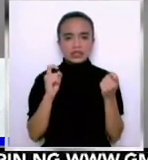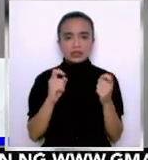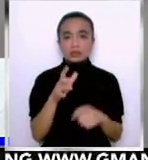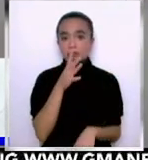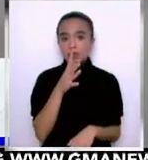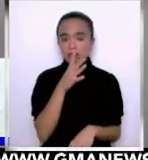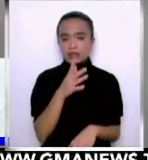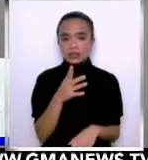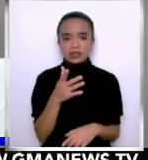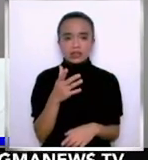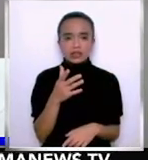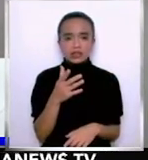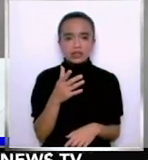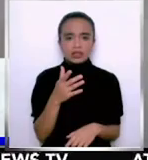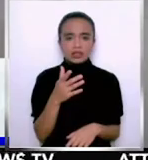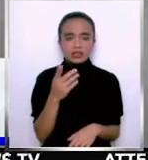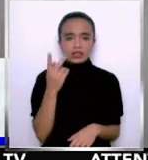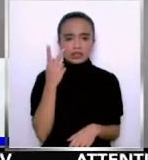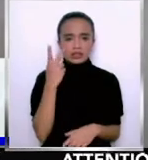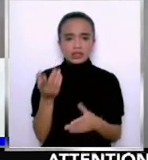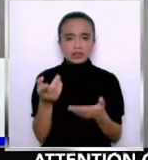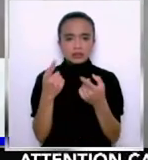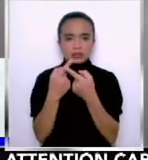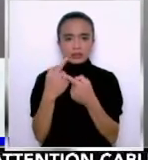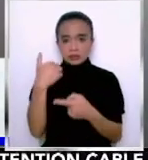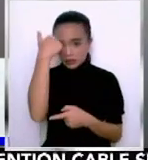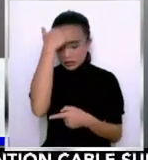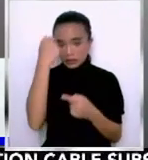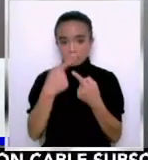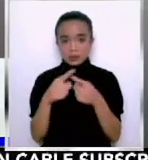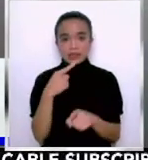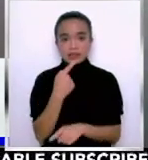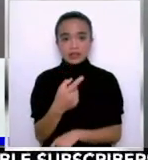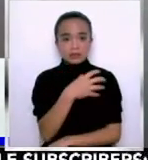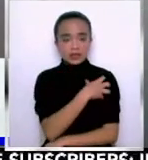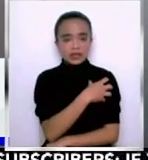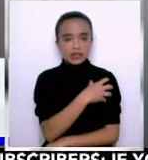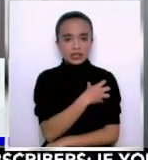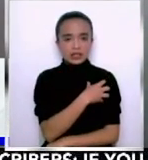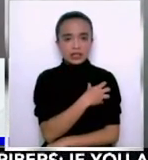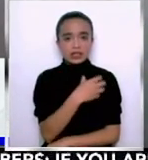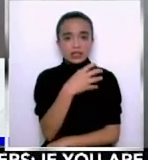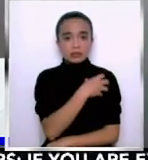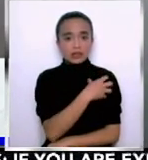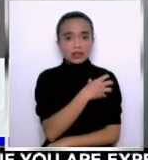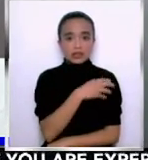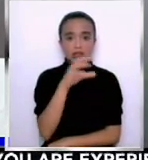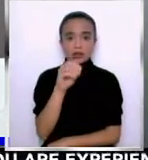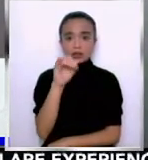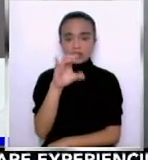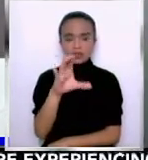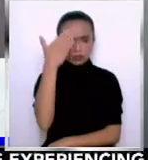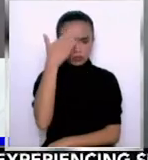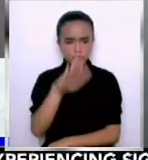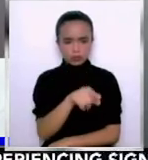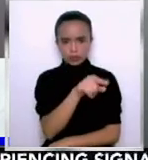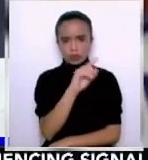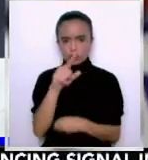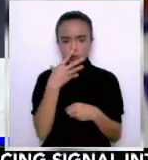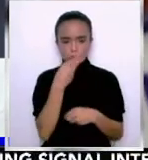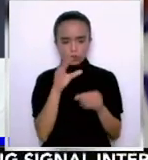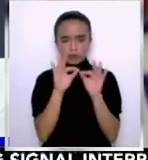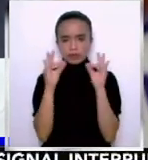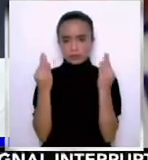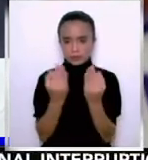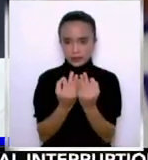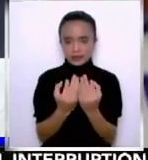Danao. Pero giit ng PNP, hindi kilala ni PNP OIC Danao ang pamilya. Customary